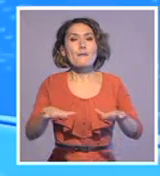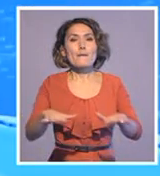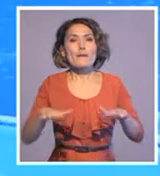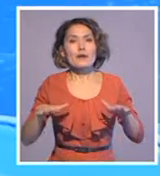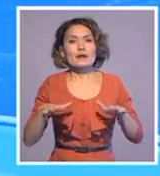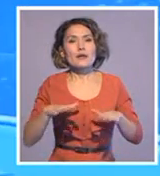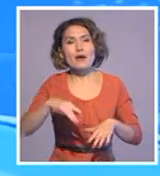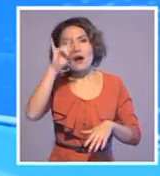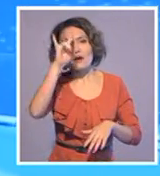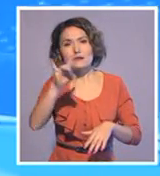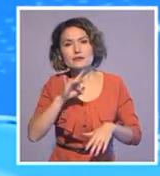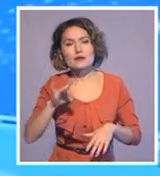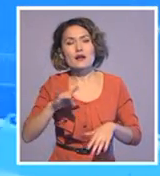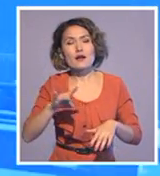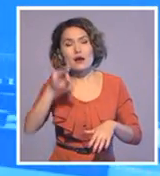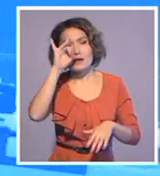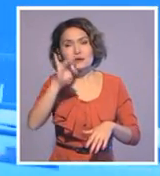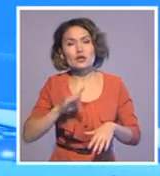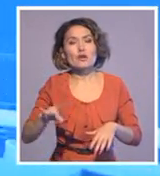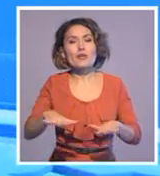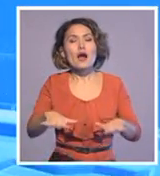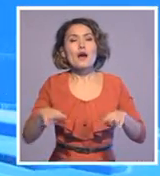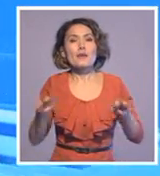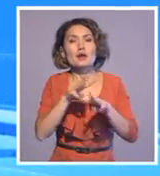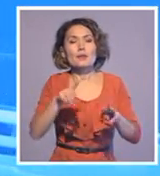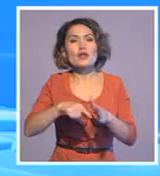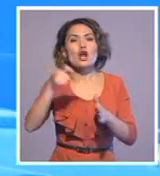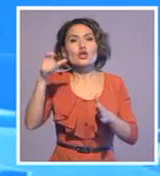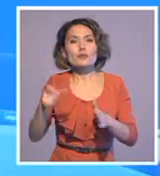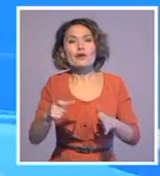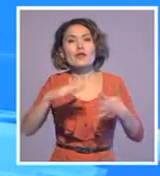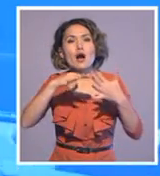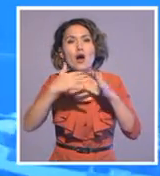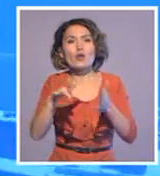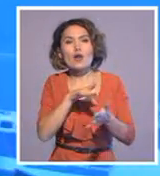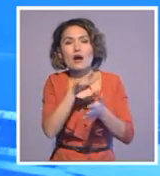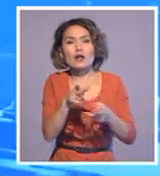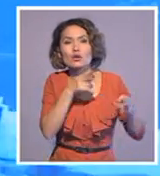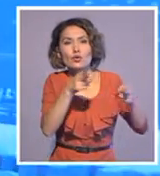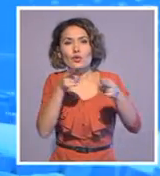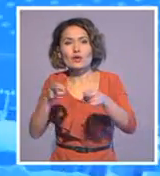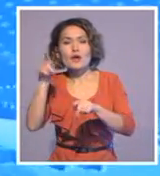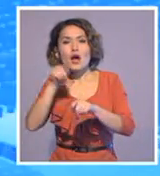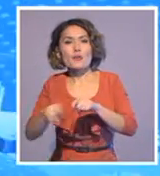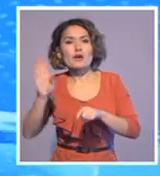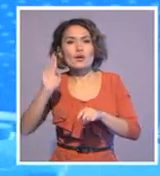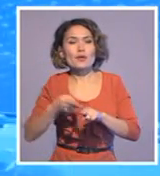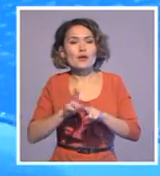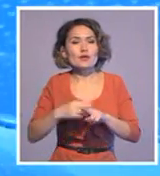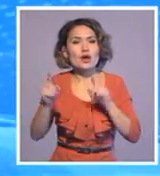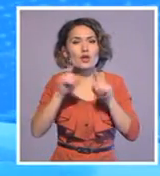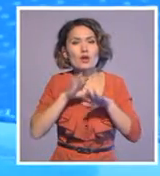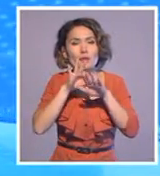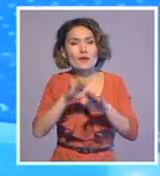Қазақстан Республикасы парламентінің мәжіліс депутаттары ел аралауға кірісті. Бұл жолы халық қалаулары Нұр Отан партиясының 15-ші съезінде